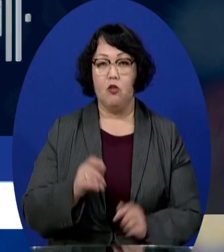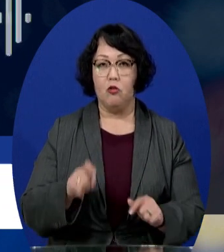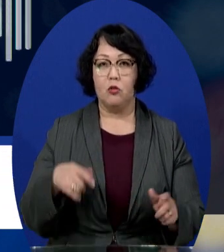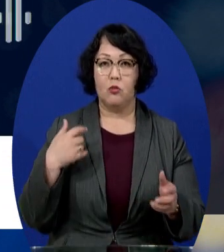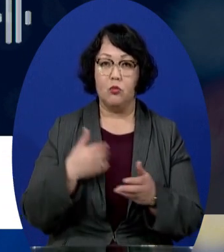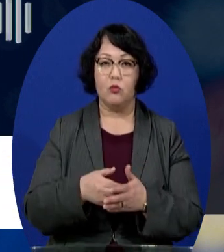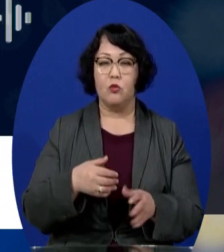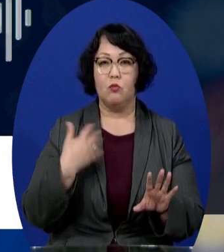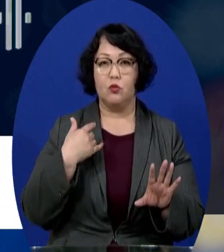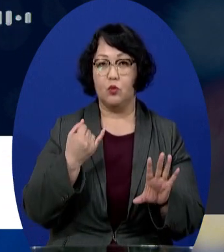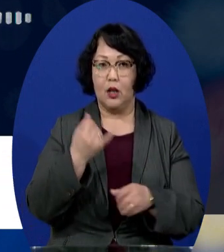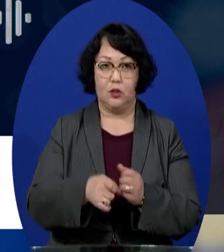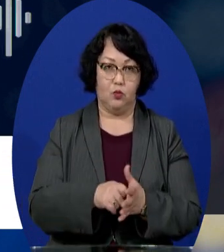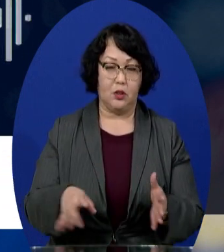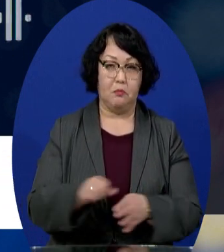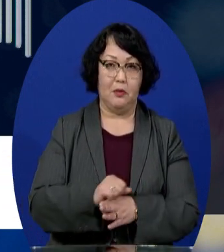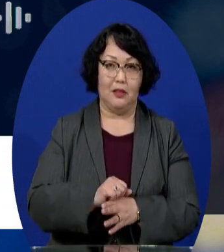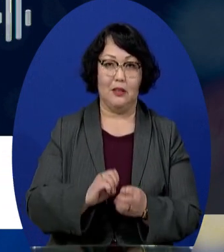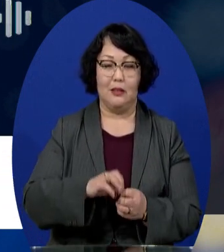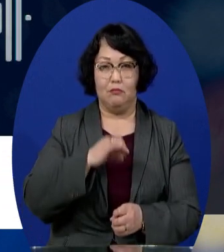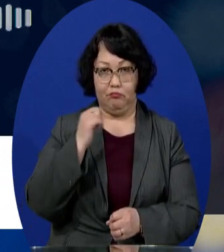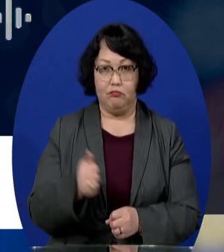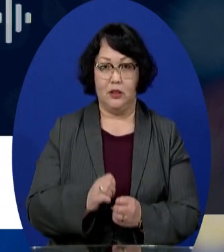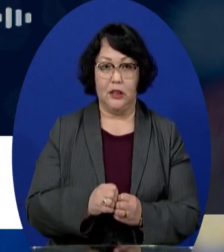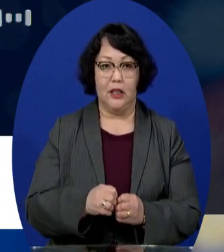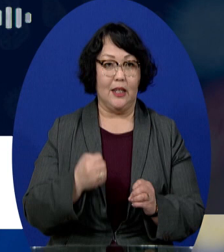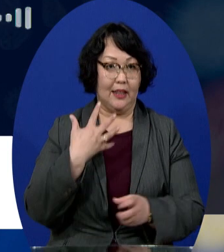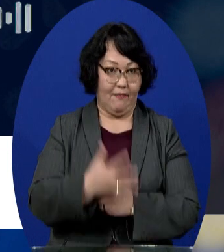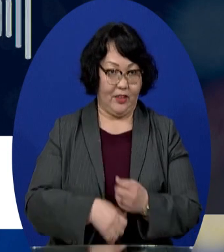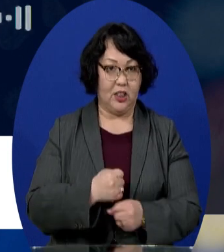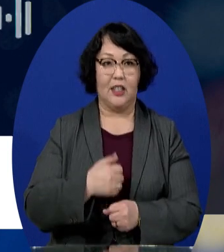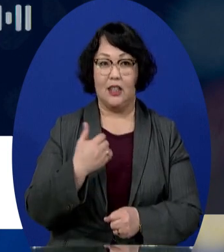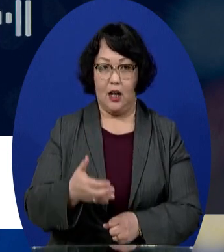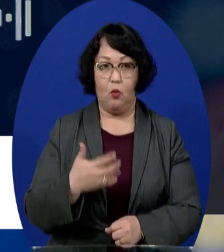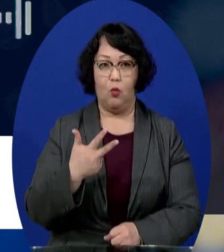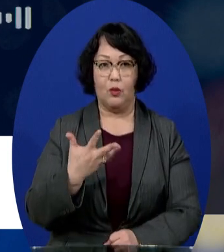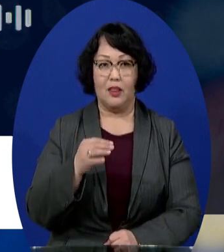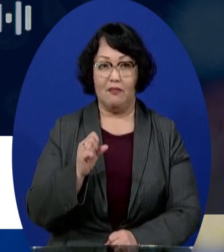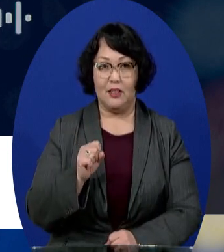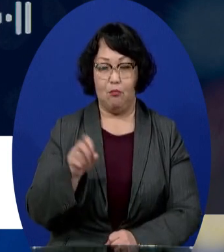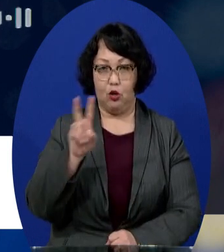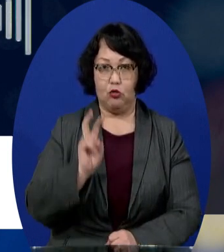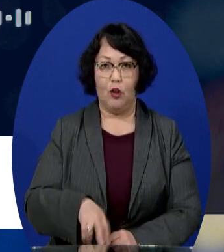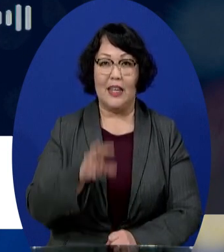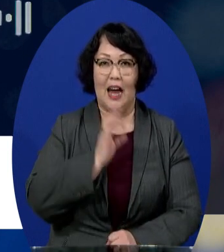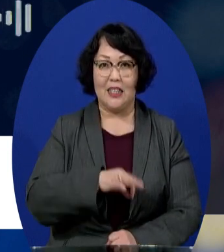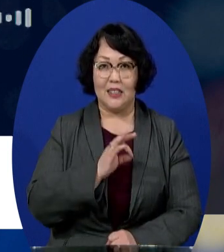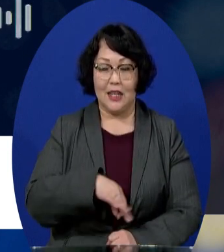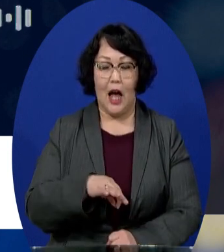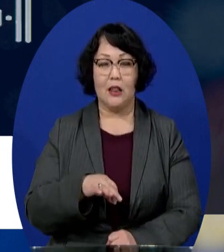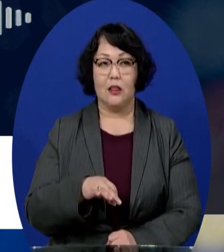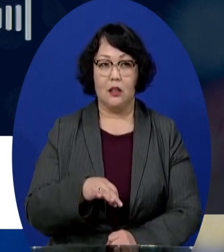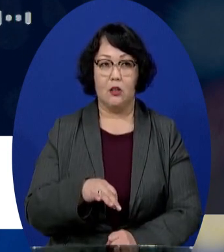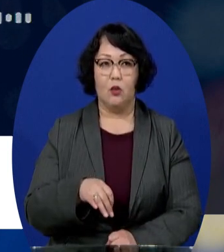өнгөрсөн 6 жилийн хугацаанд бол бэлтгэл ажлыг бид нэр хангасан. Яс 5 жилийн дараа бид 350 сая доллараа бүрэн ашиглаад улсдаа